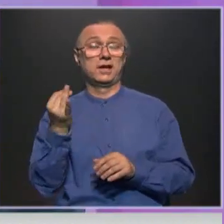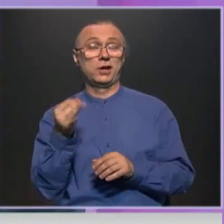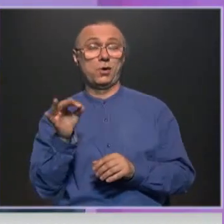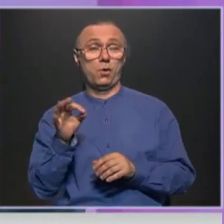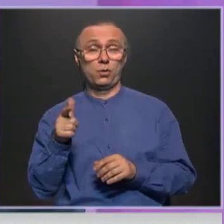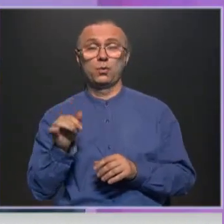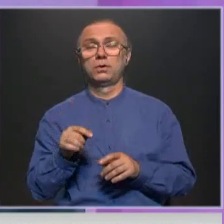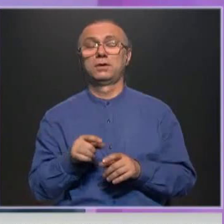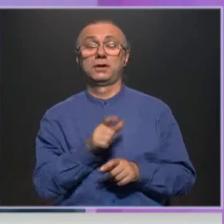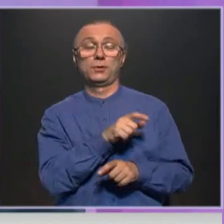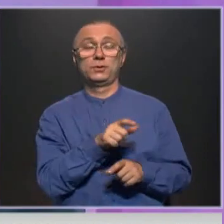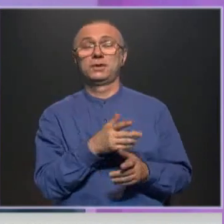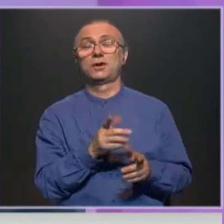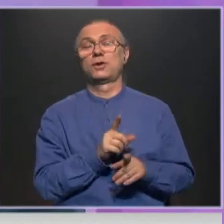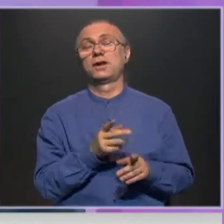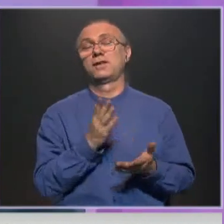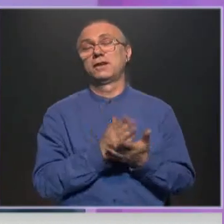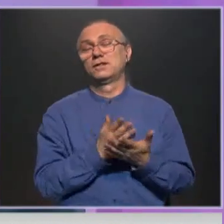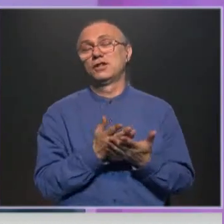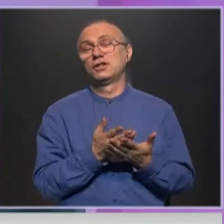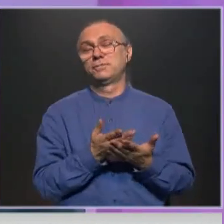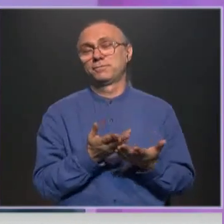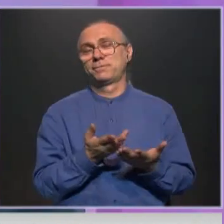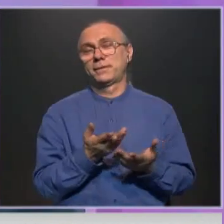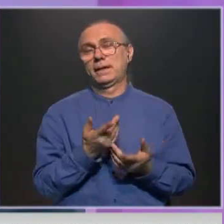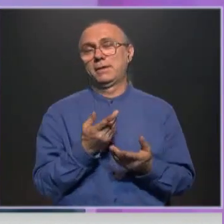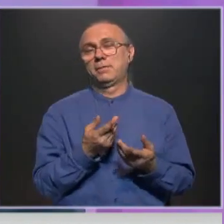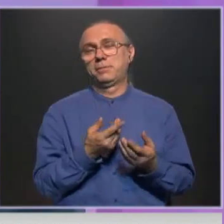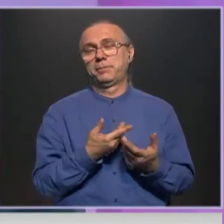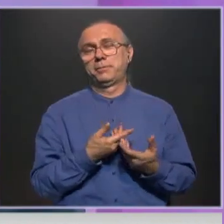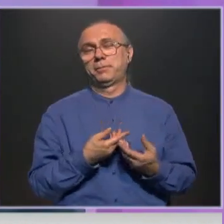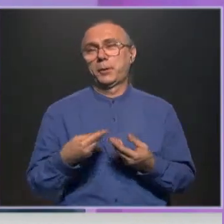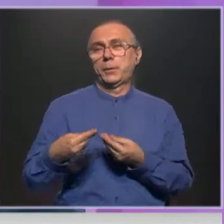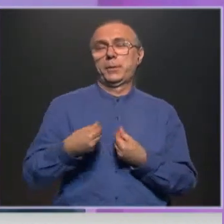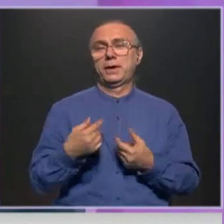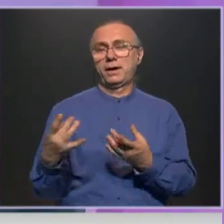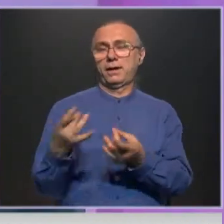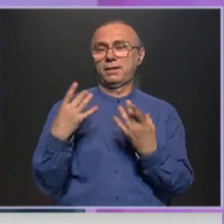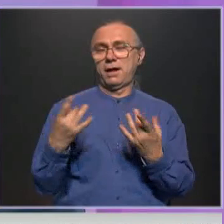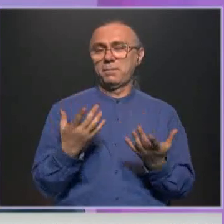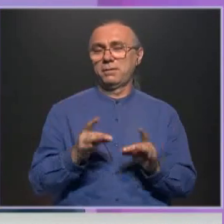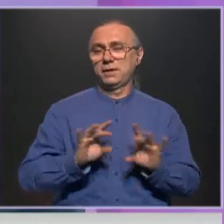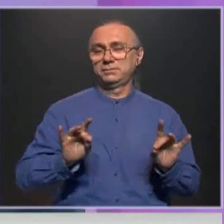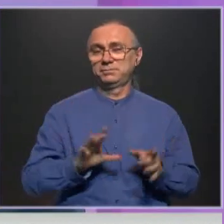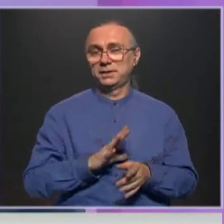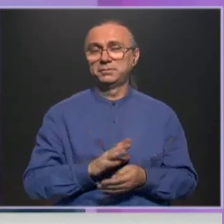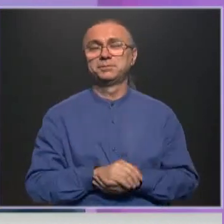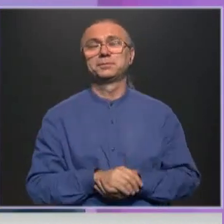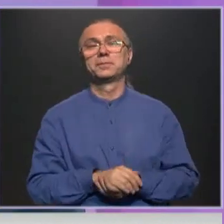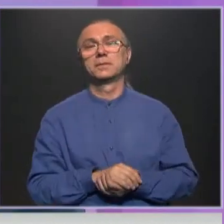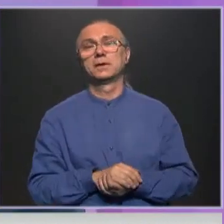менее, если вот как-то охота под какую-то мелодичную музыку, а не под бодрые ритмы скретчинга, да, там у